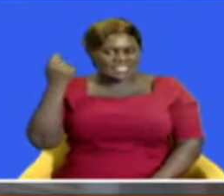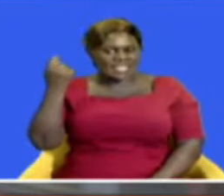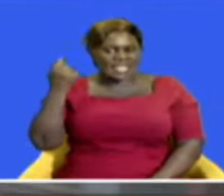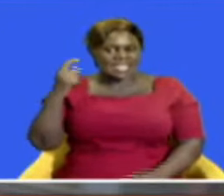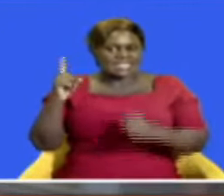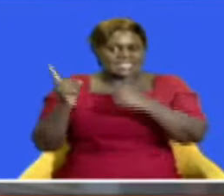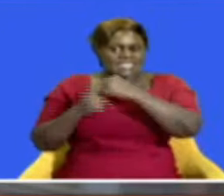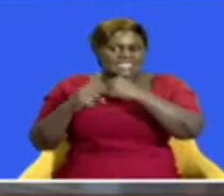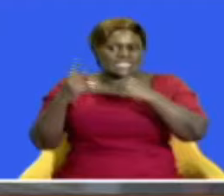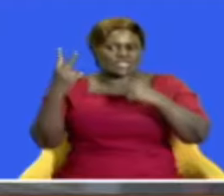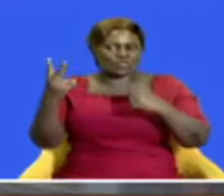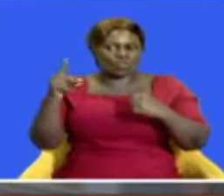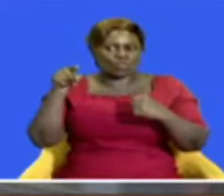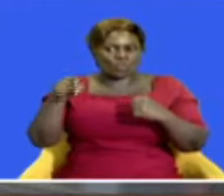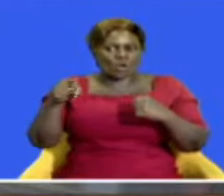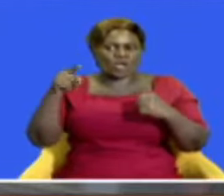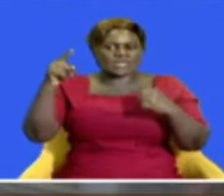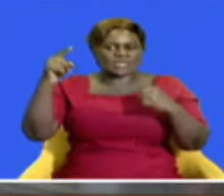milioni